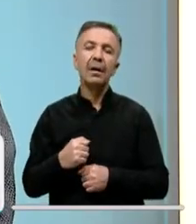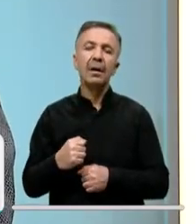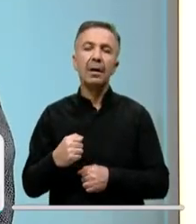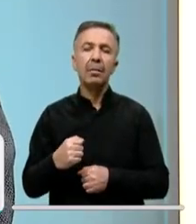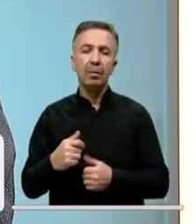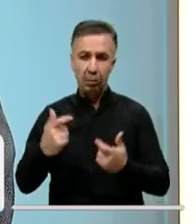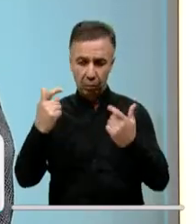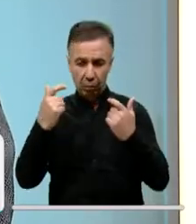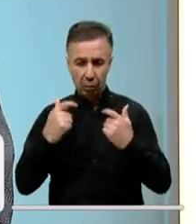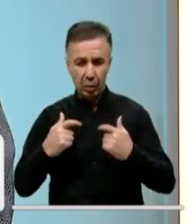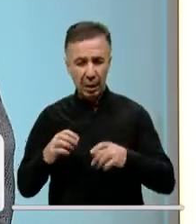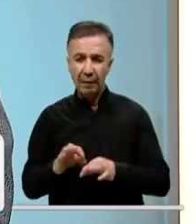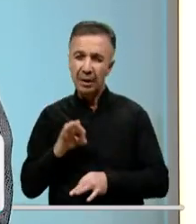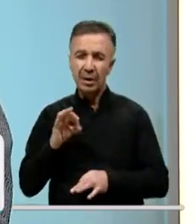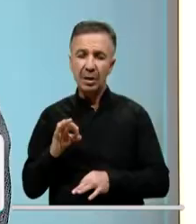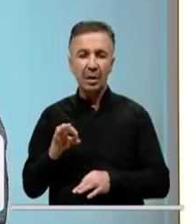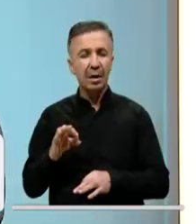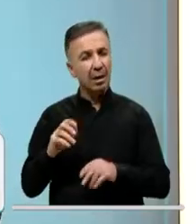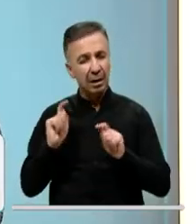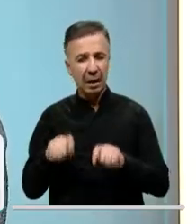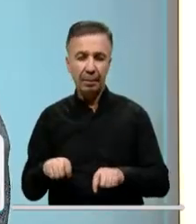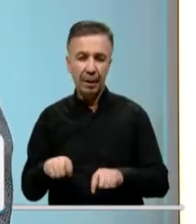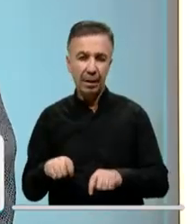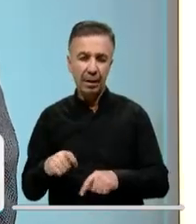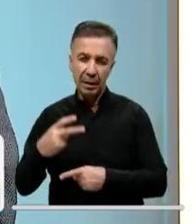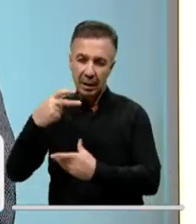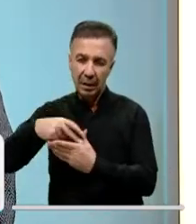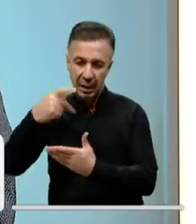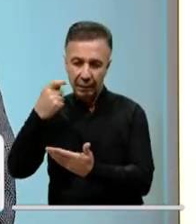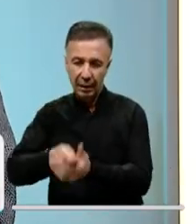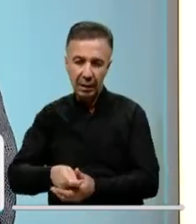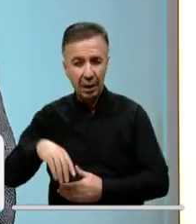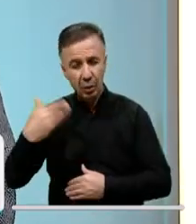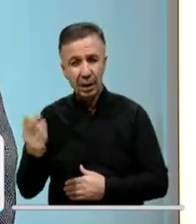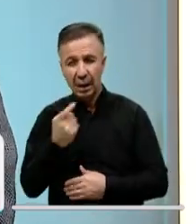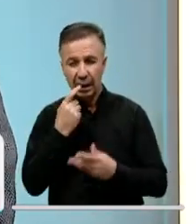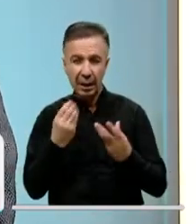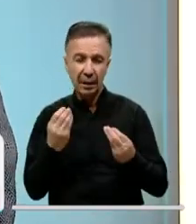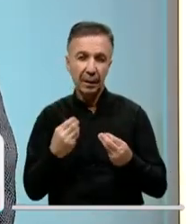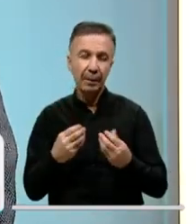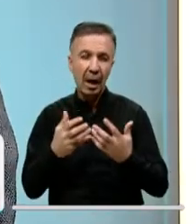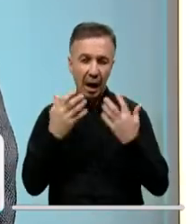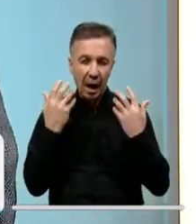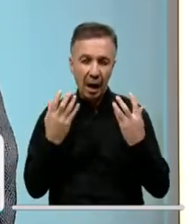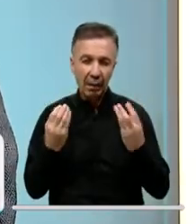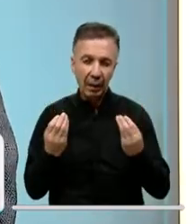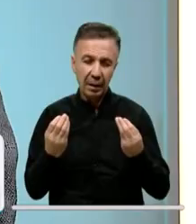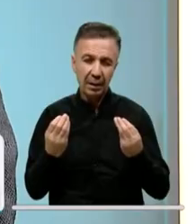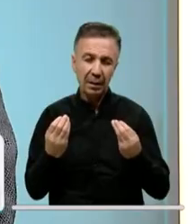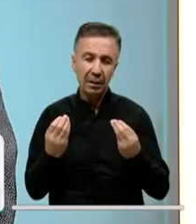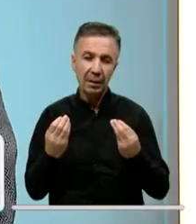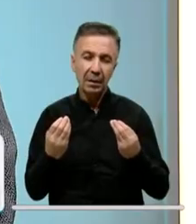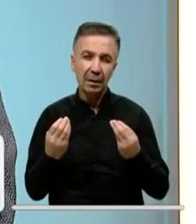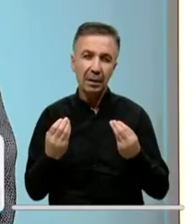de bırakabilir. Daha sonraki yıllarda da tamamen artık yani hayvanların hayvanı